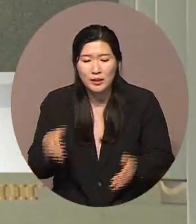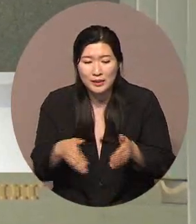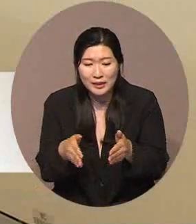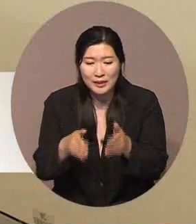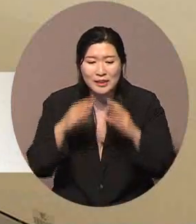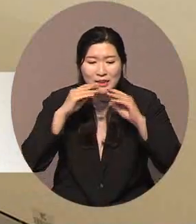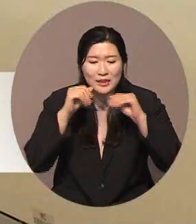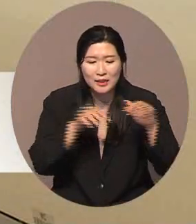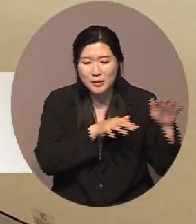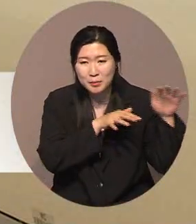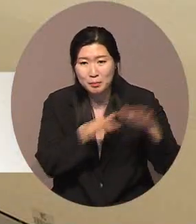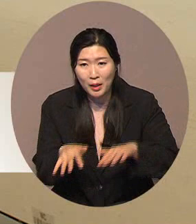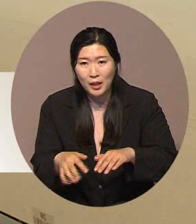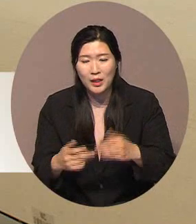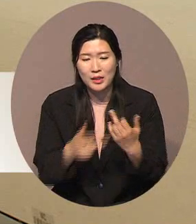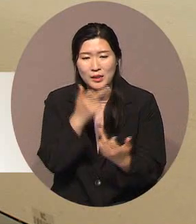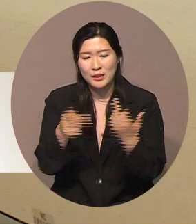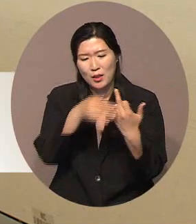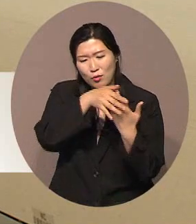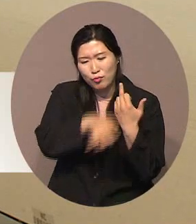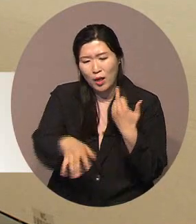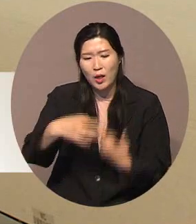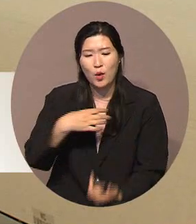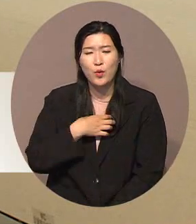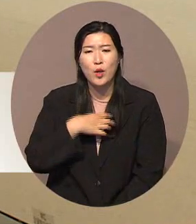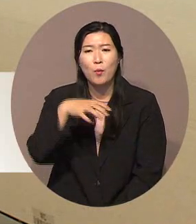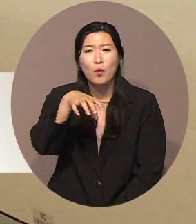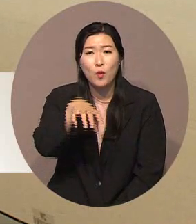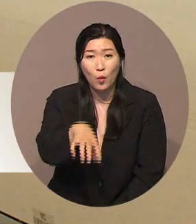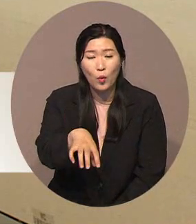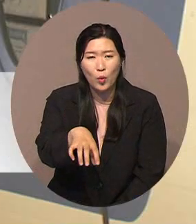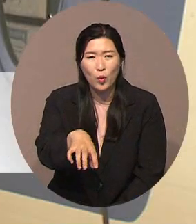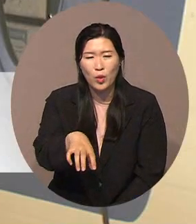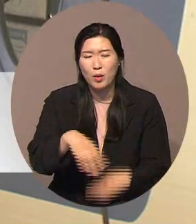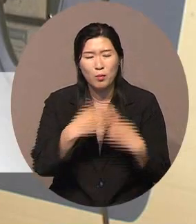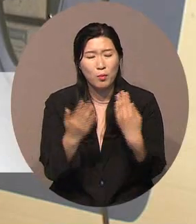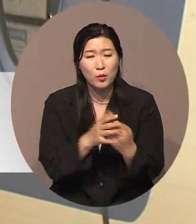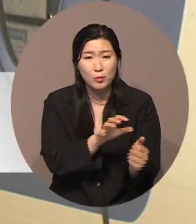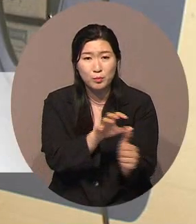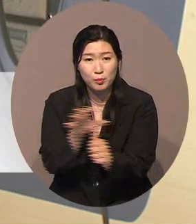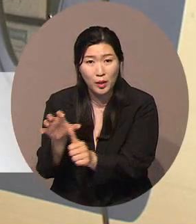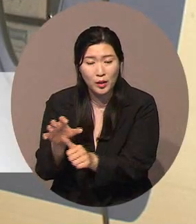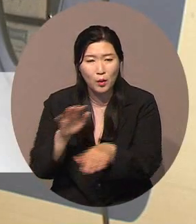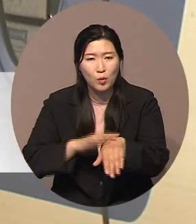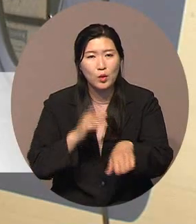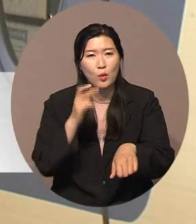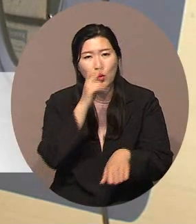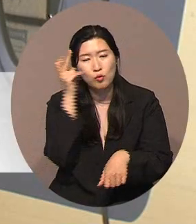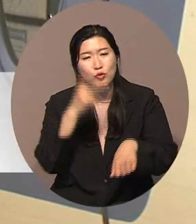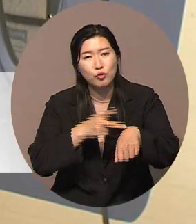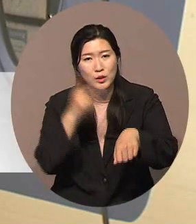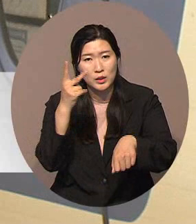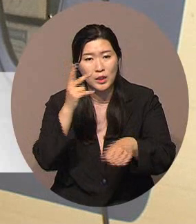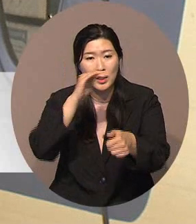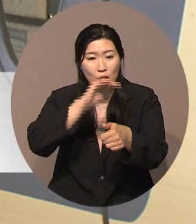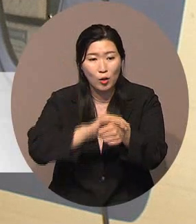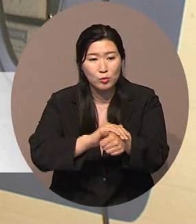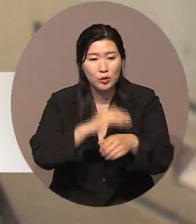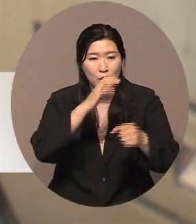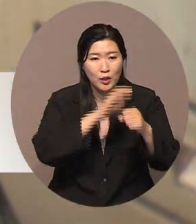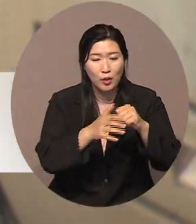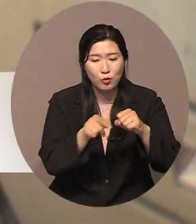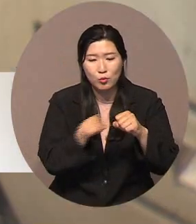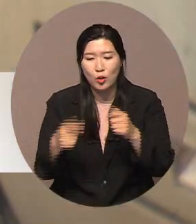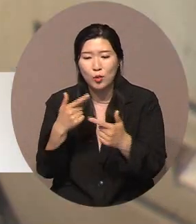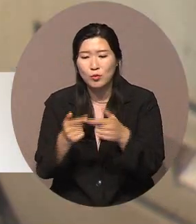유입이나 산사태 등의 피해 발생 가능성에 따른 선제적 조치로 오늘 오후 2시부터 경부선 동대구에서